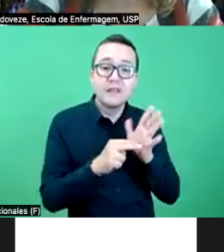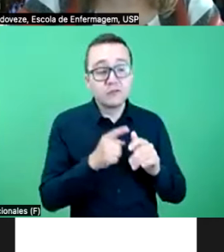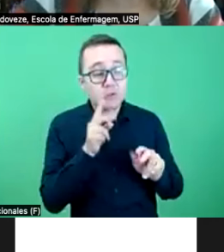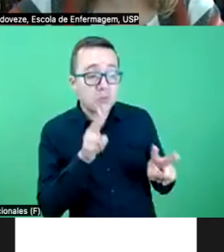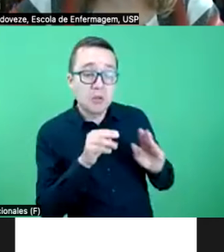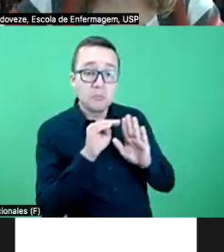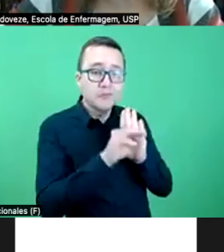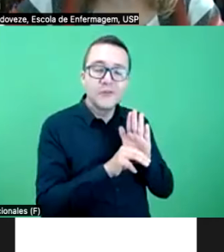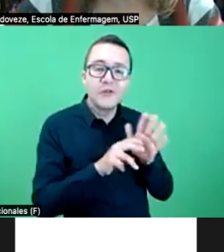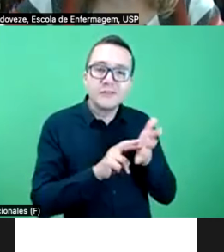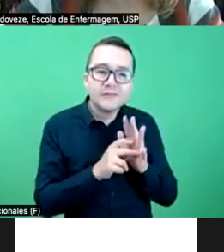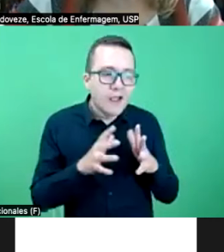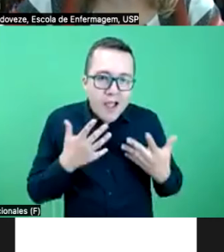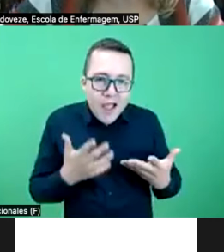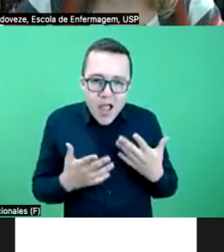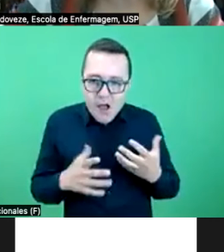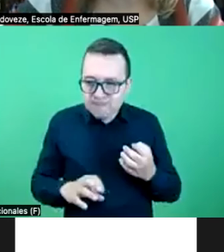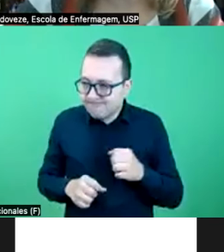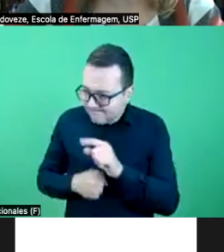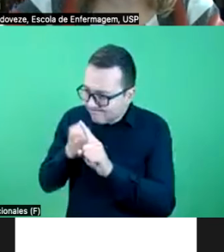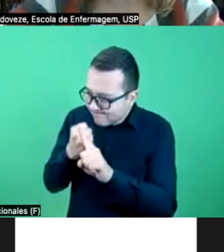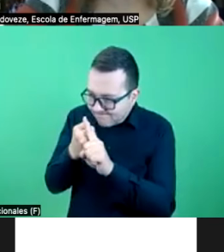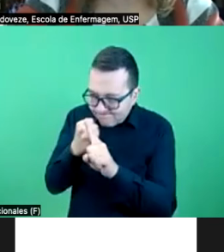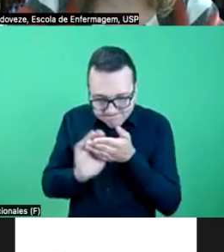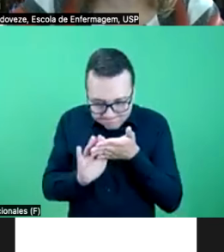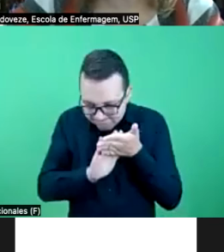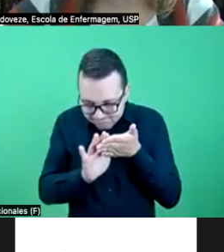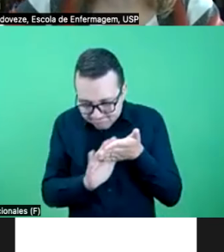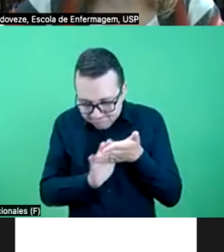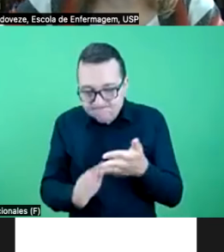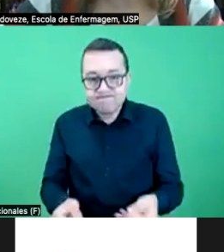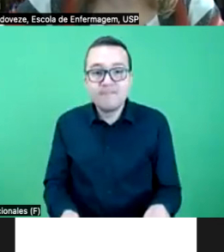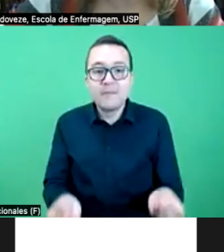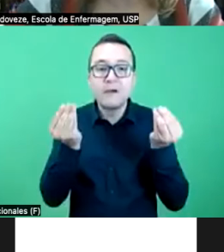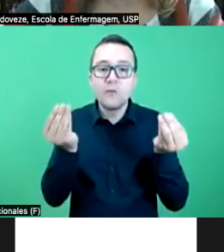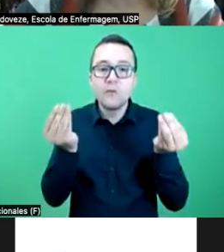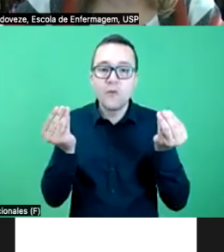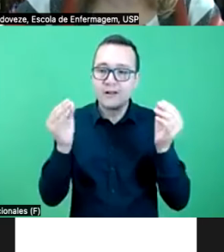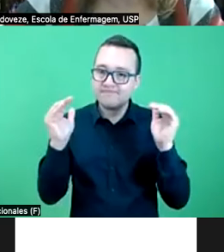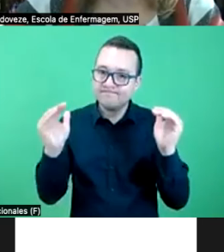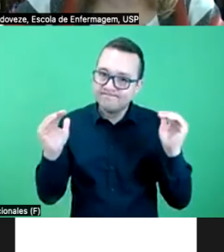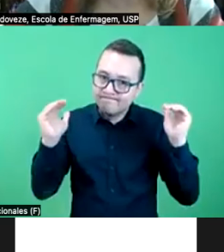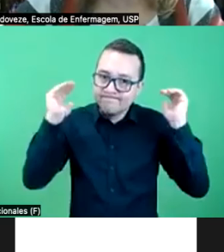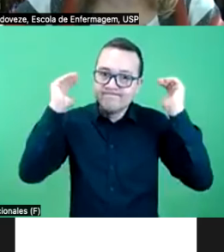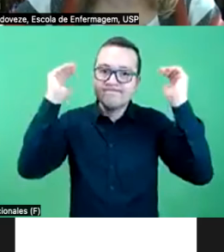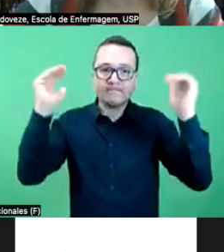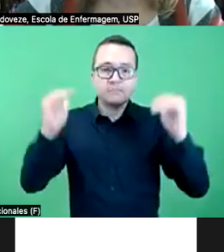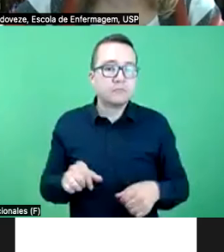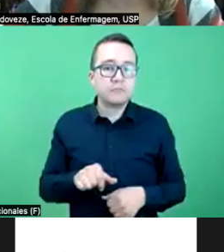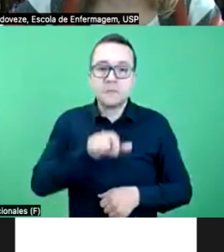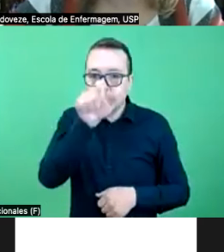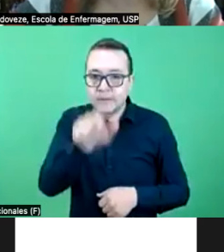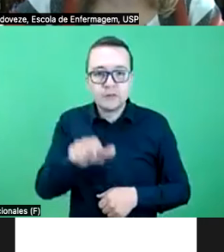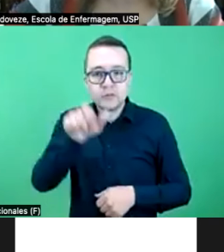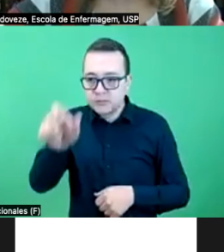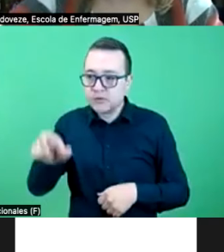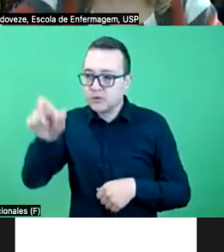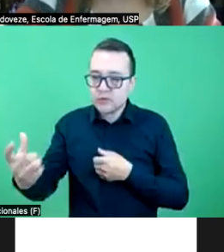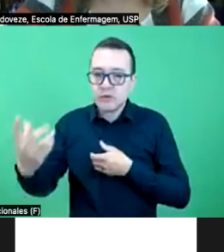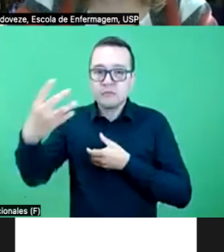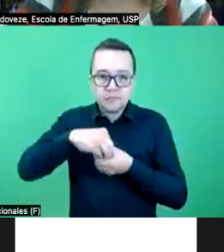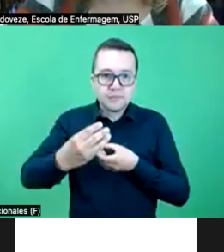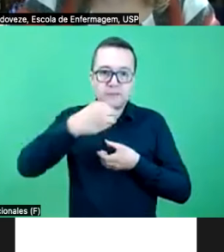dommages, mais je lis, chercher le traitement de la plus haute qualité pour toutes les personnes impliquées. On